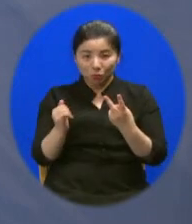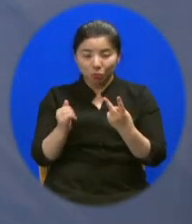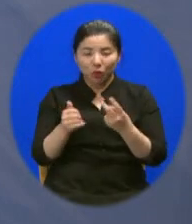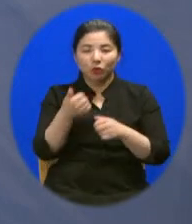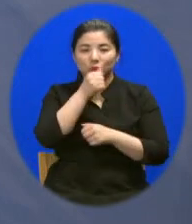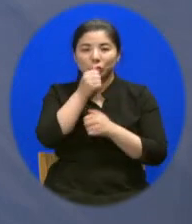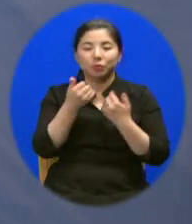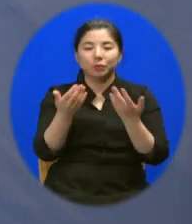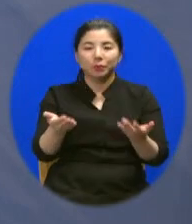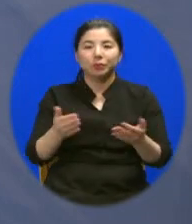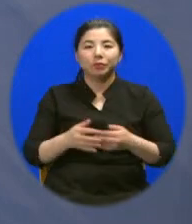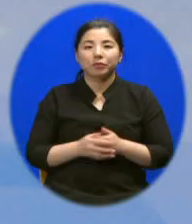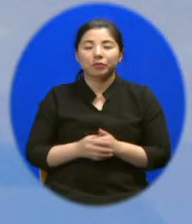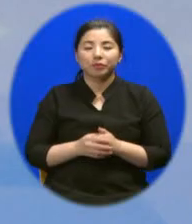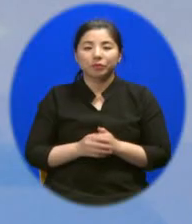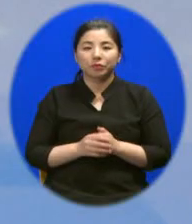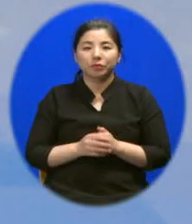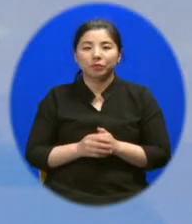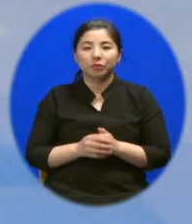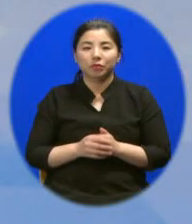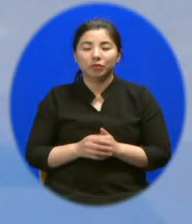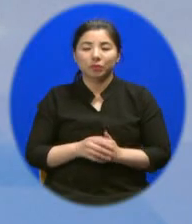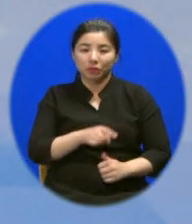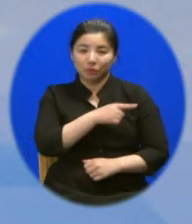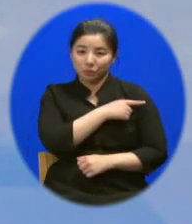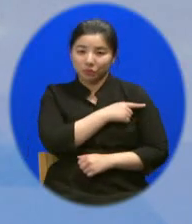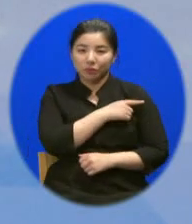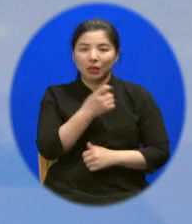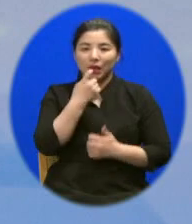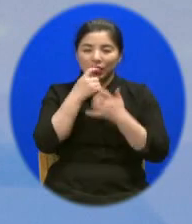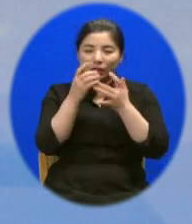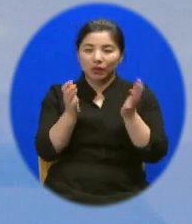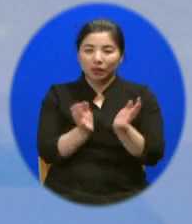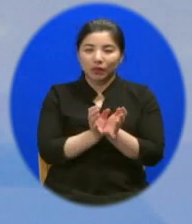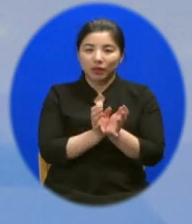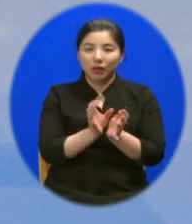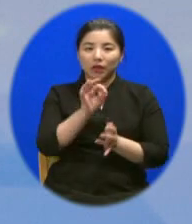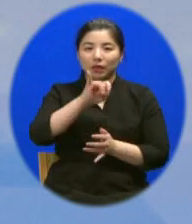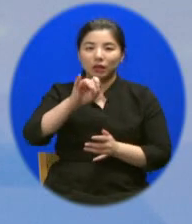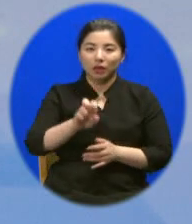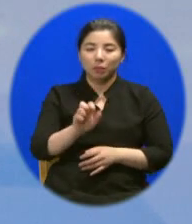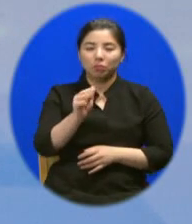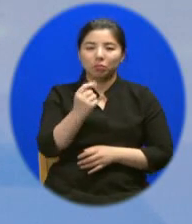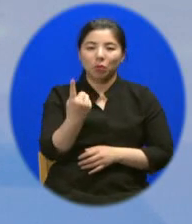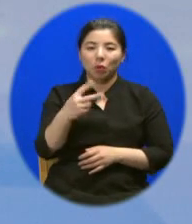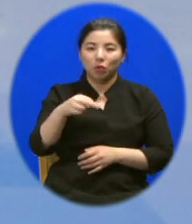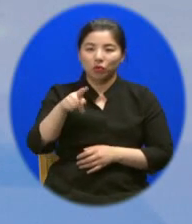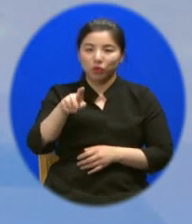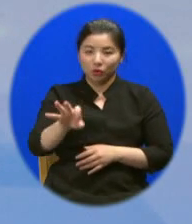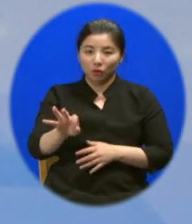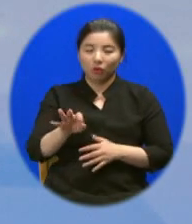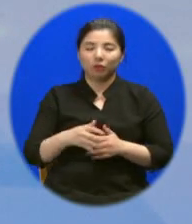먼저 소개해 드리겠습니다 기호 1번 더불어 민주당 이 모선 후 봅니다